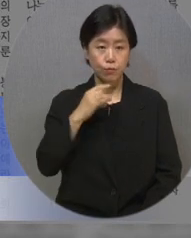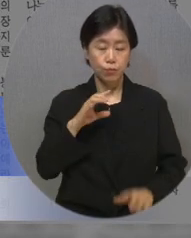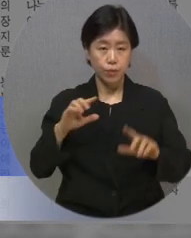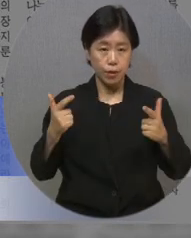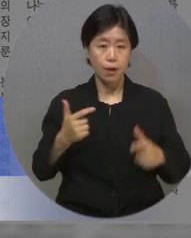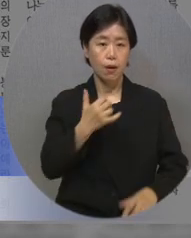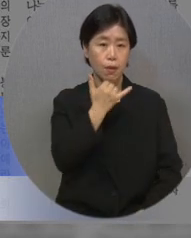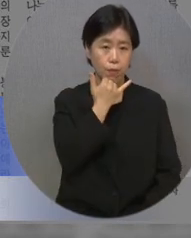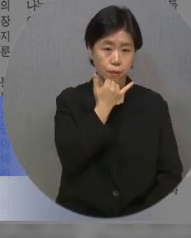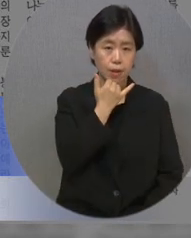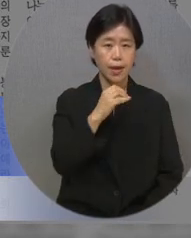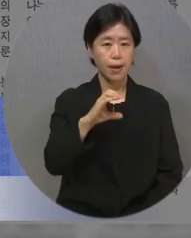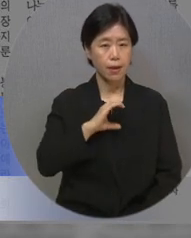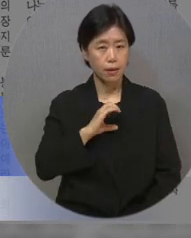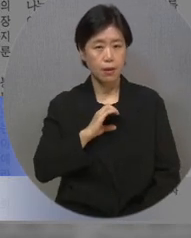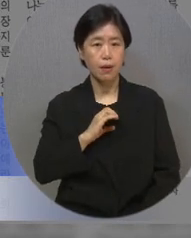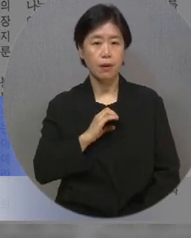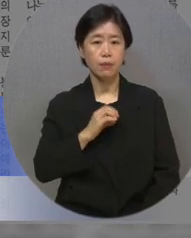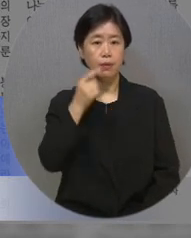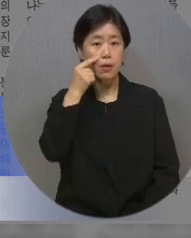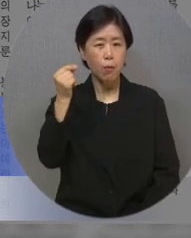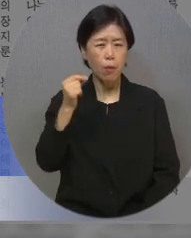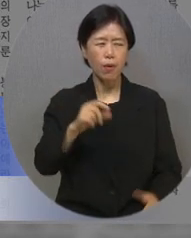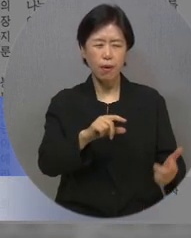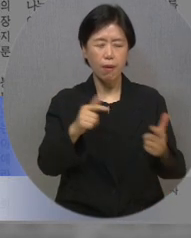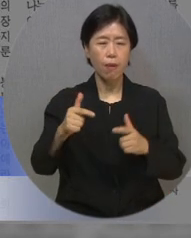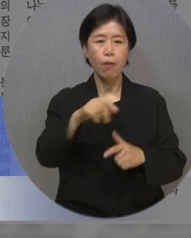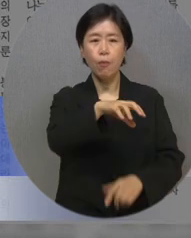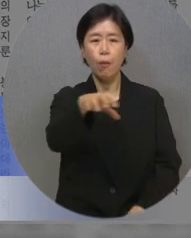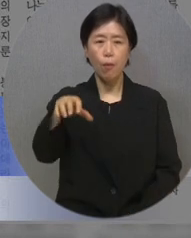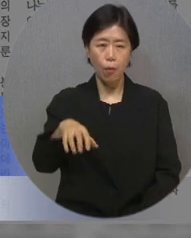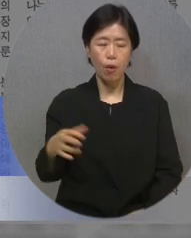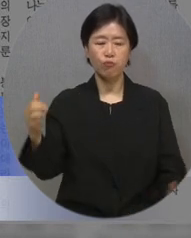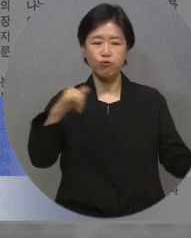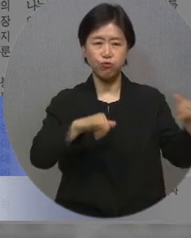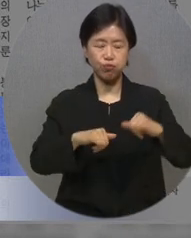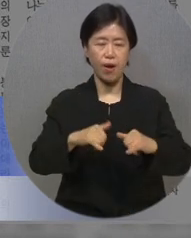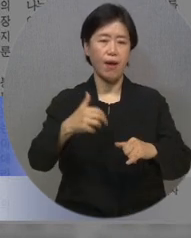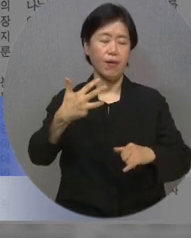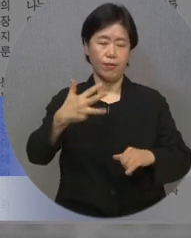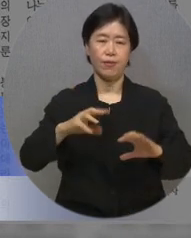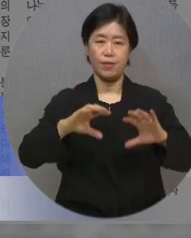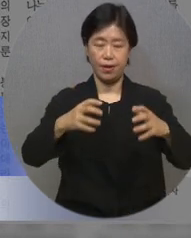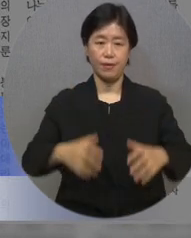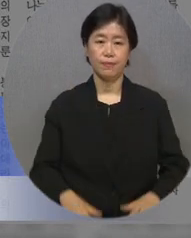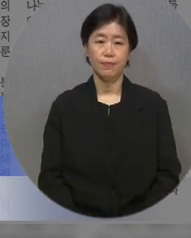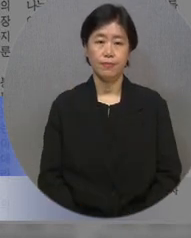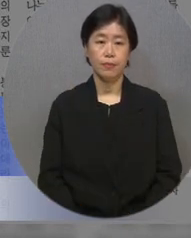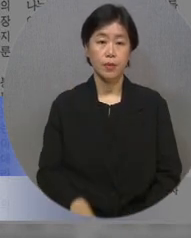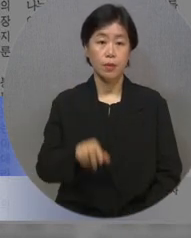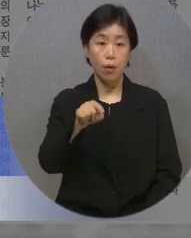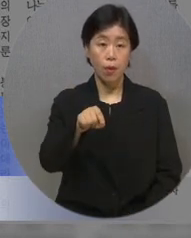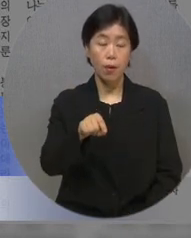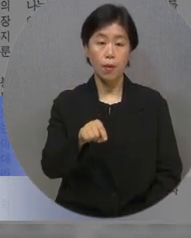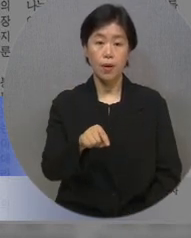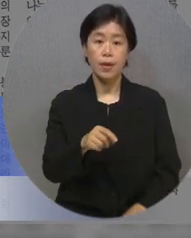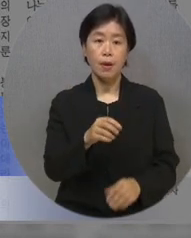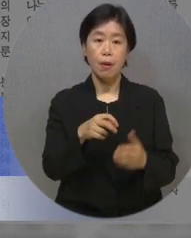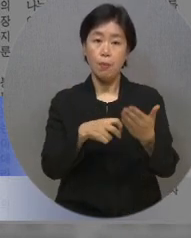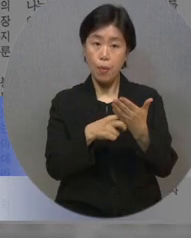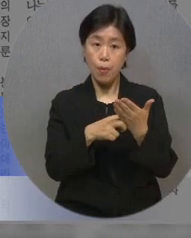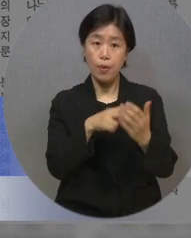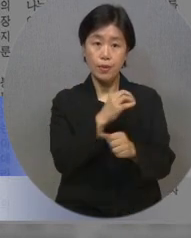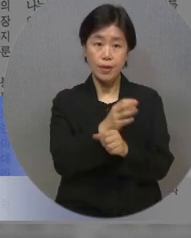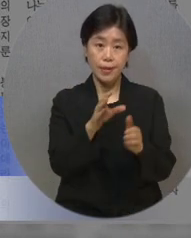캐나다 일본 등 총 8개국이 참여합니다 한편 대한민국 장애인 국제 무용제 공연 예매는 네이버